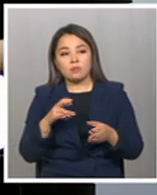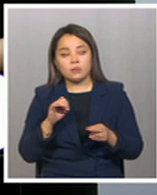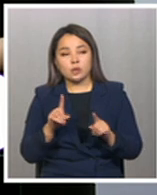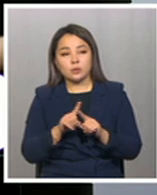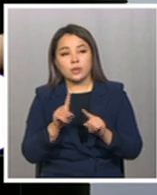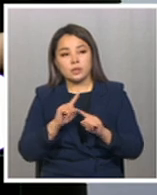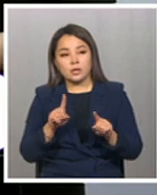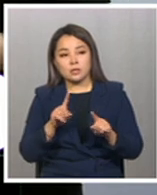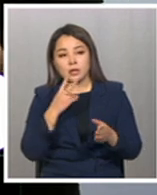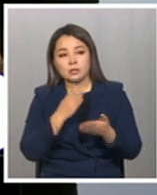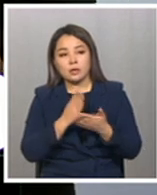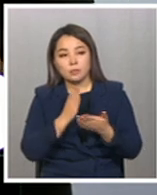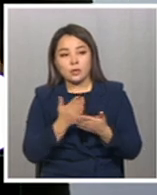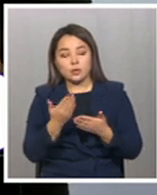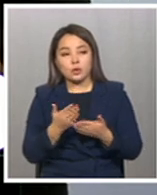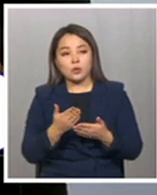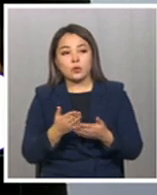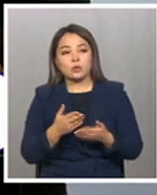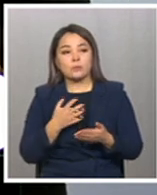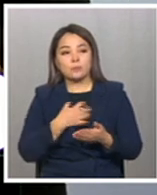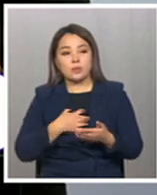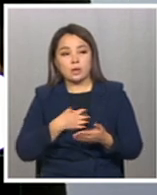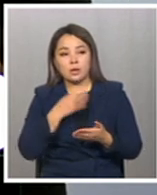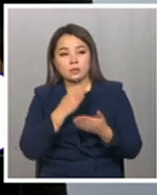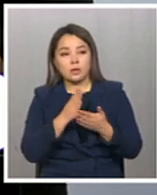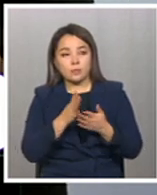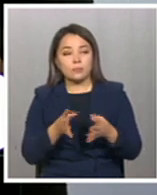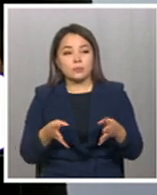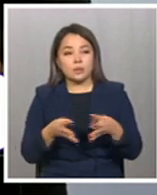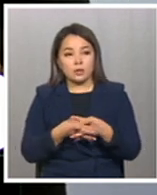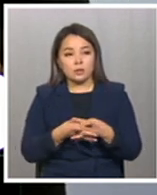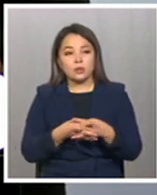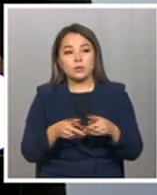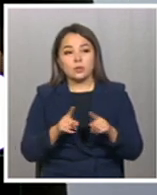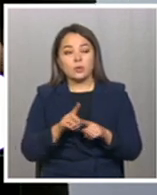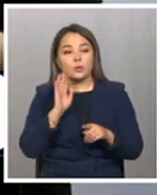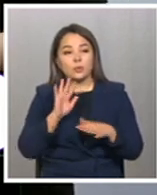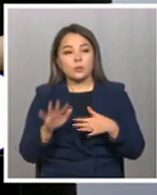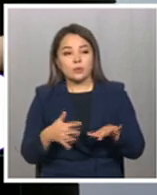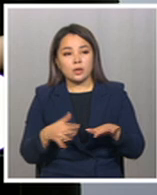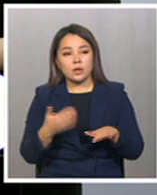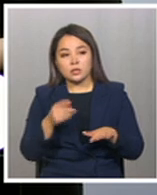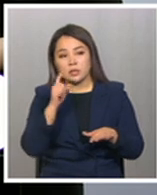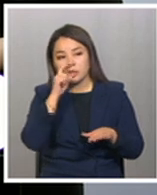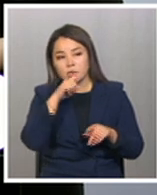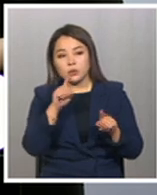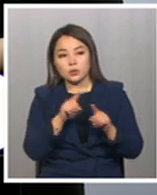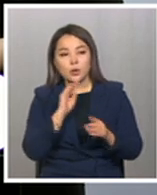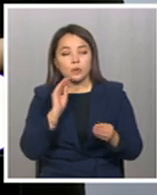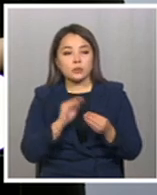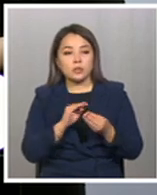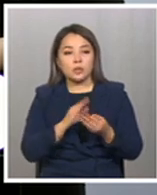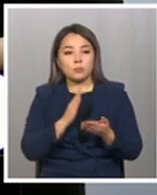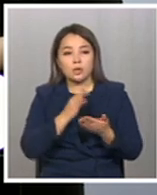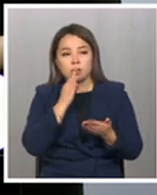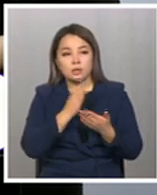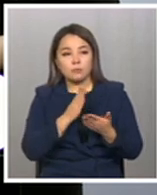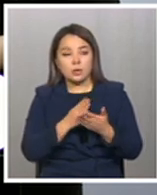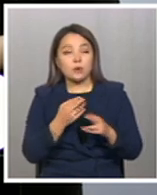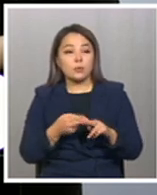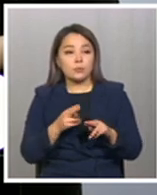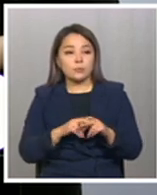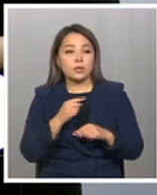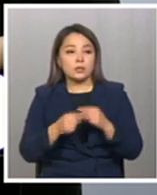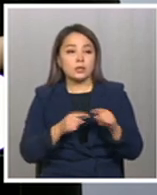ерекшелігі күшті негіз, тотықсыздандырғыш, сұйытылған қышқылдарға тұрақты болып келеді. Ендеше